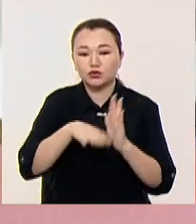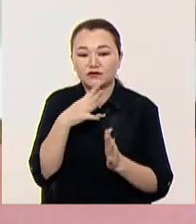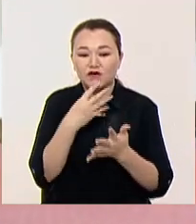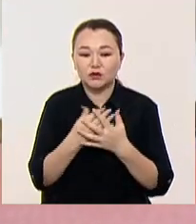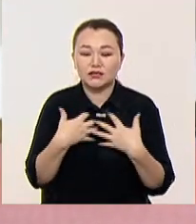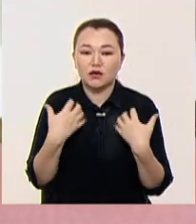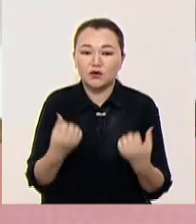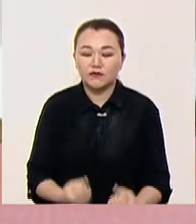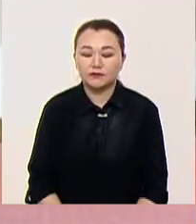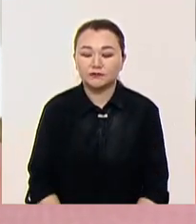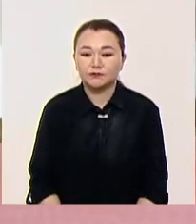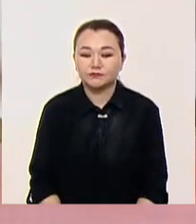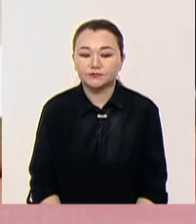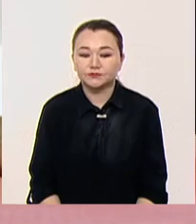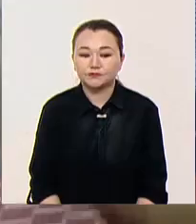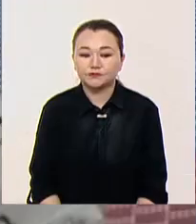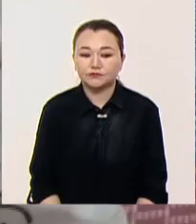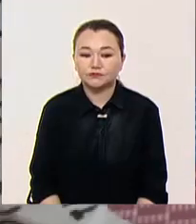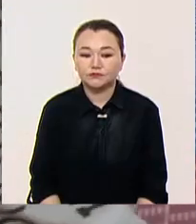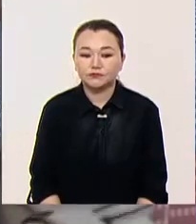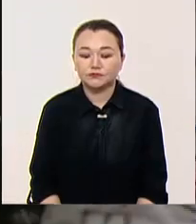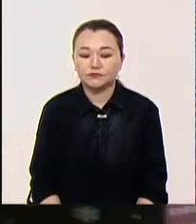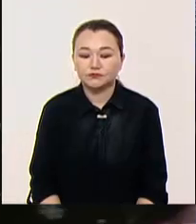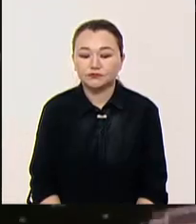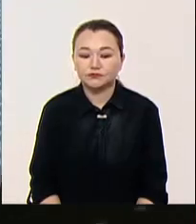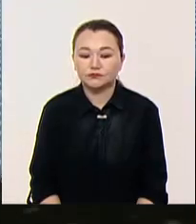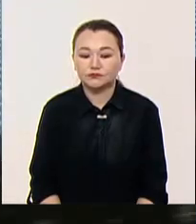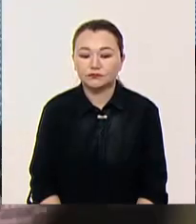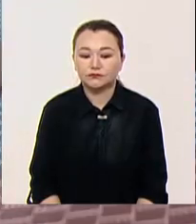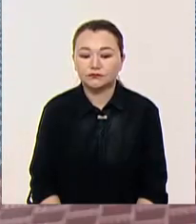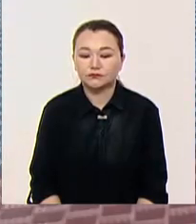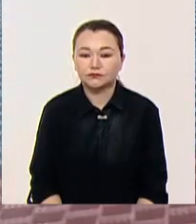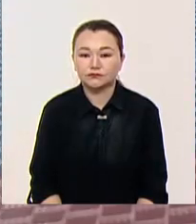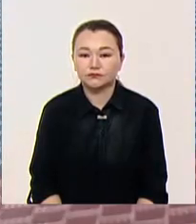здоровье. Мадина Исюмбаева, Ербулат Серикбай, Информбюро, Акмолинская область.